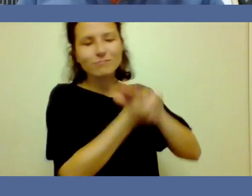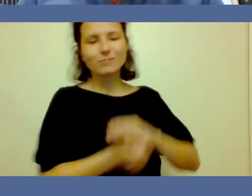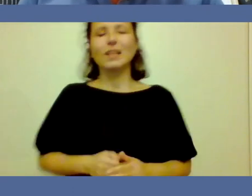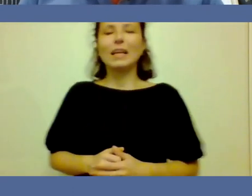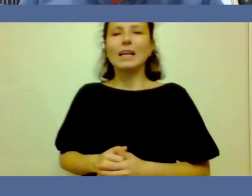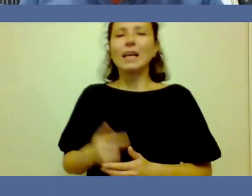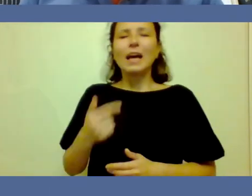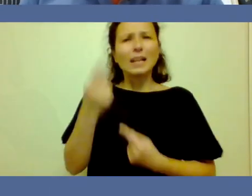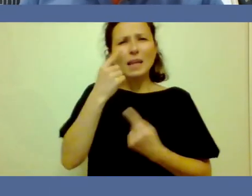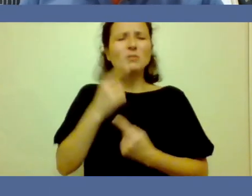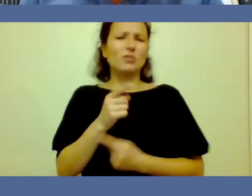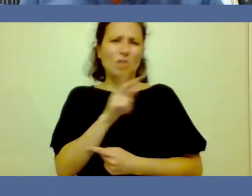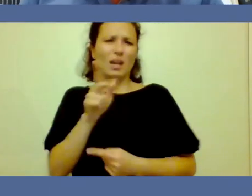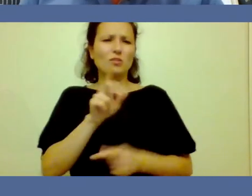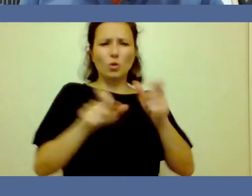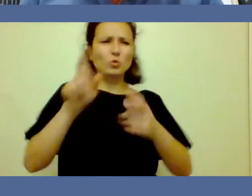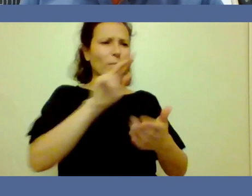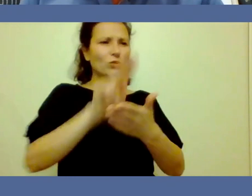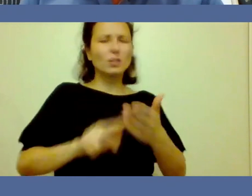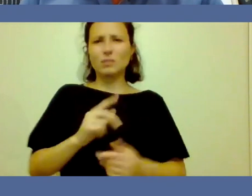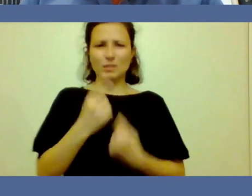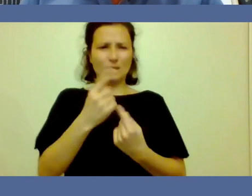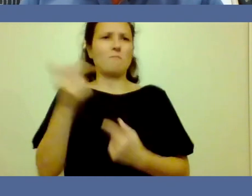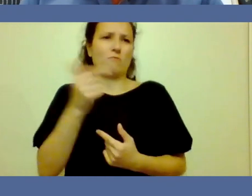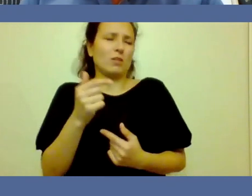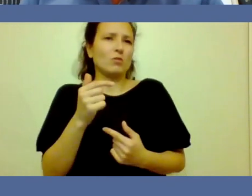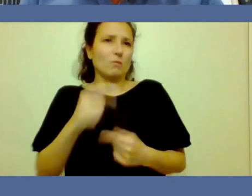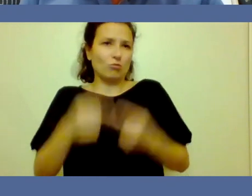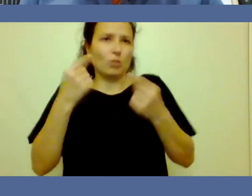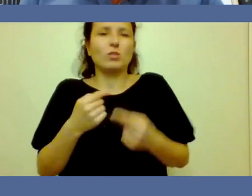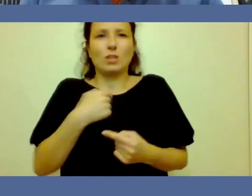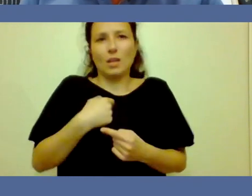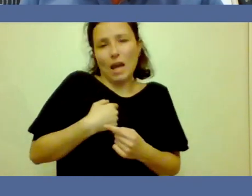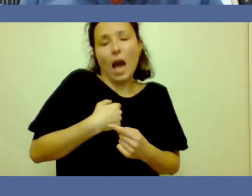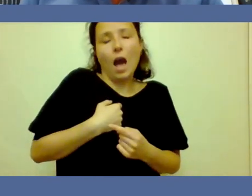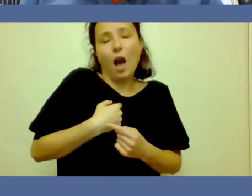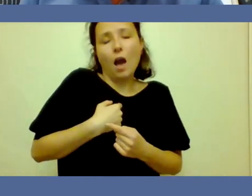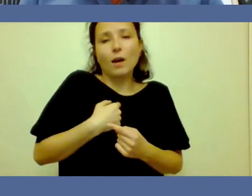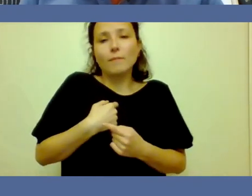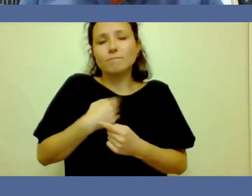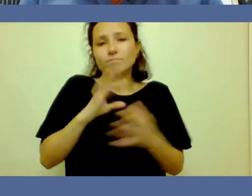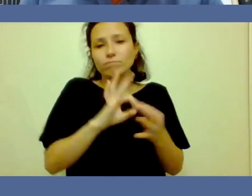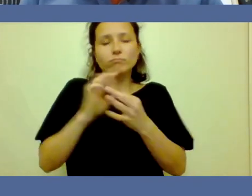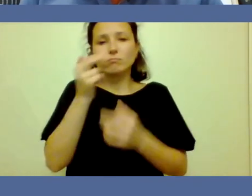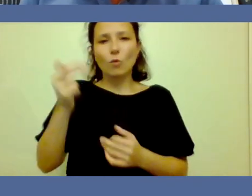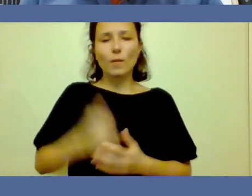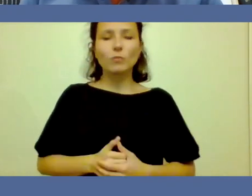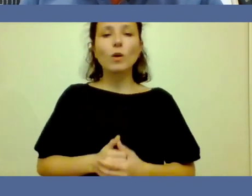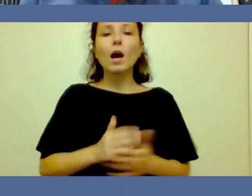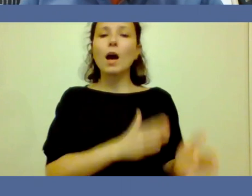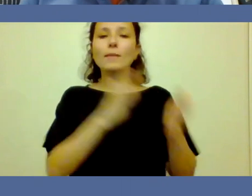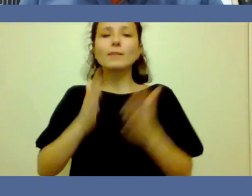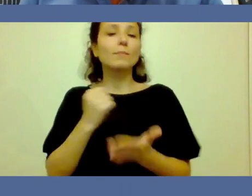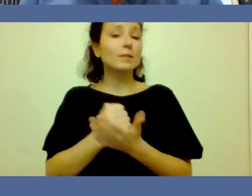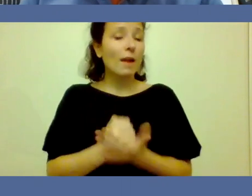przekonać, jak ja traktuję ten, bym powiedziała, temat. A kolejna rzecz to jest taka, że tak jak